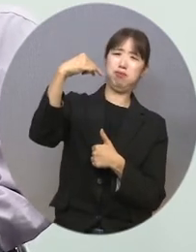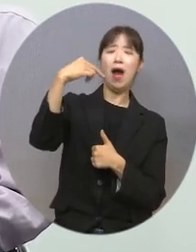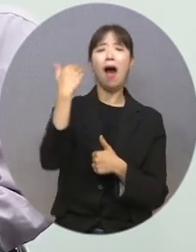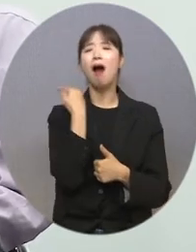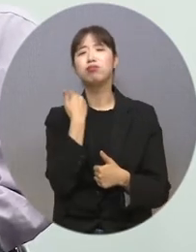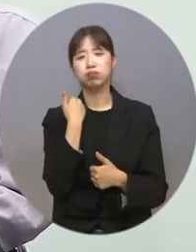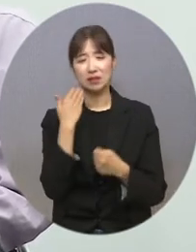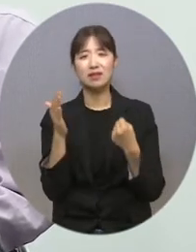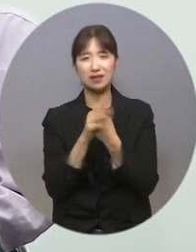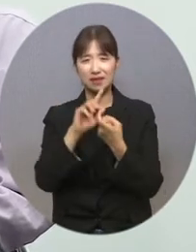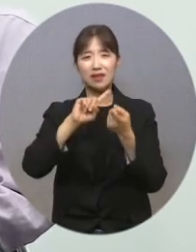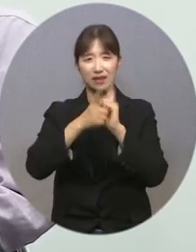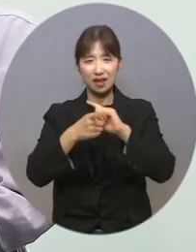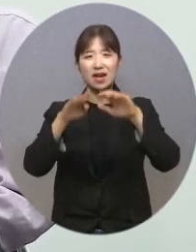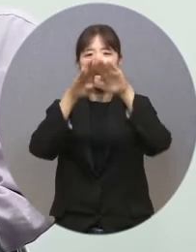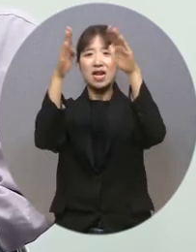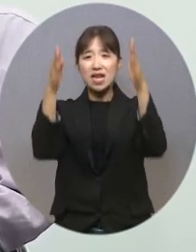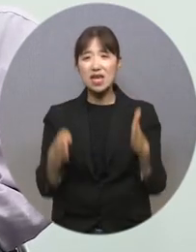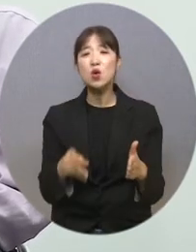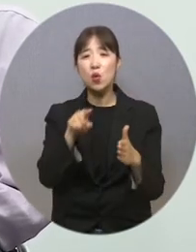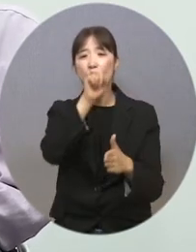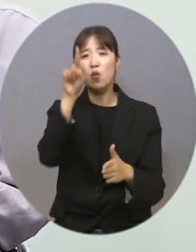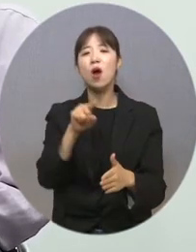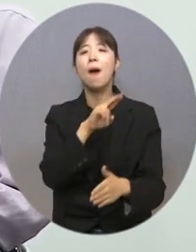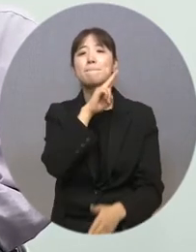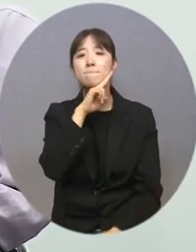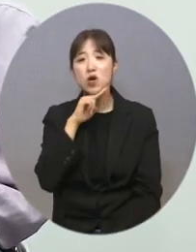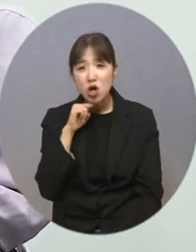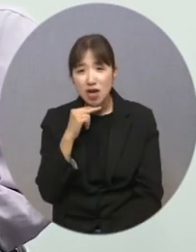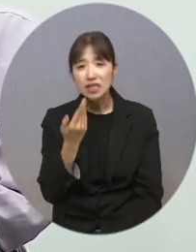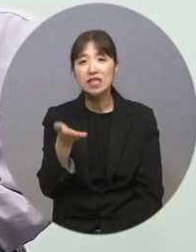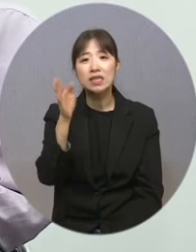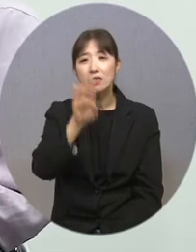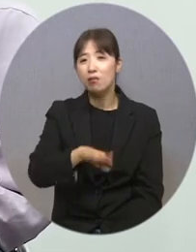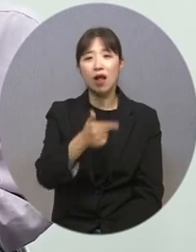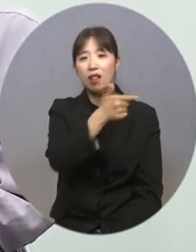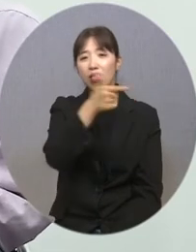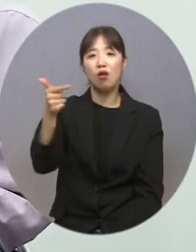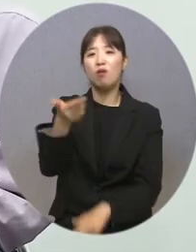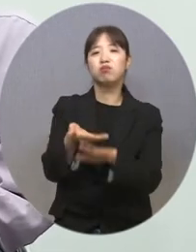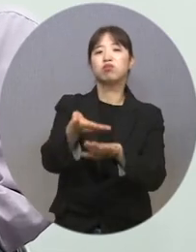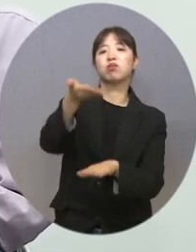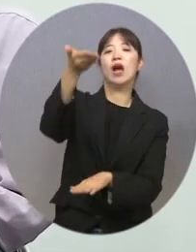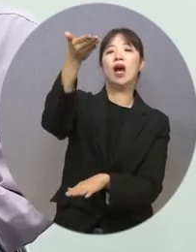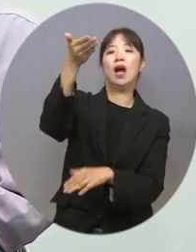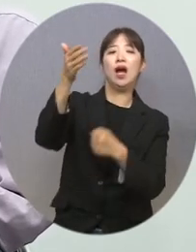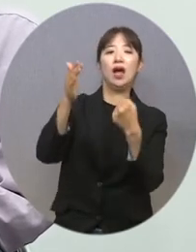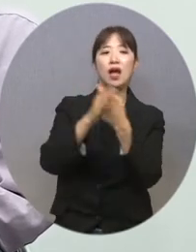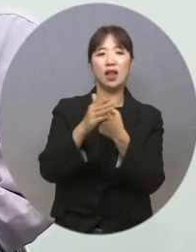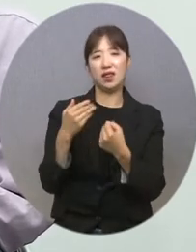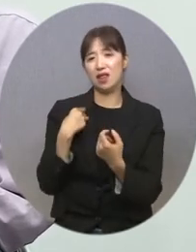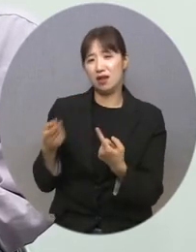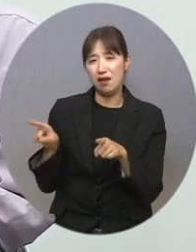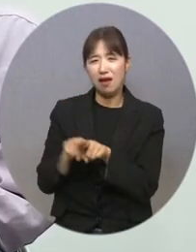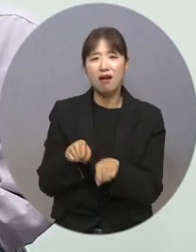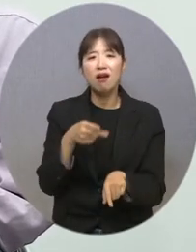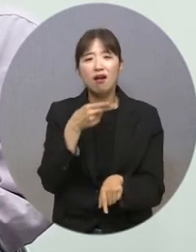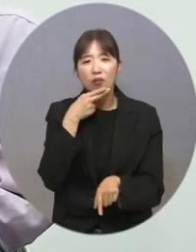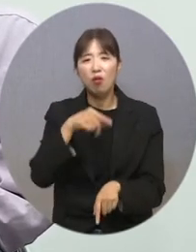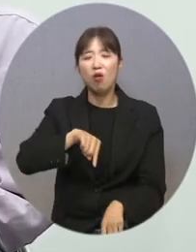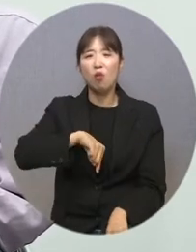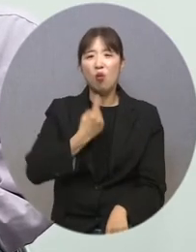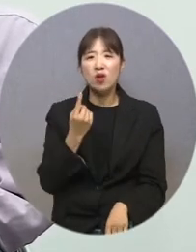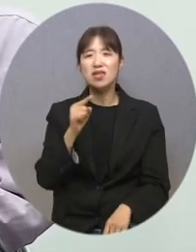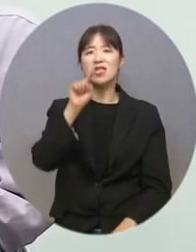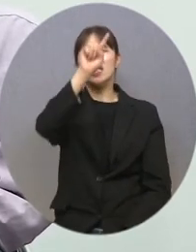차라리 키오스크 가 편한데 표현될 키오스크 들이 너무 높아 결과 거 같아요 동행인이 없으면 혼자